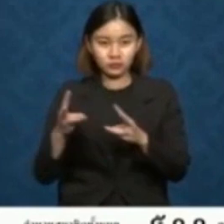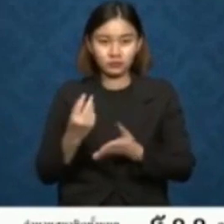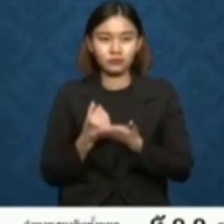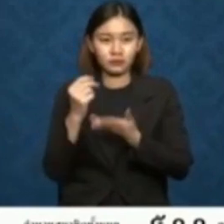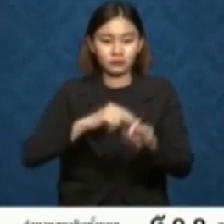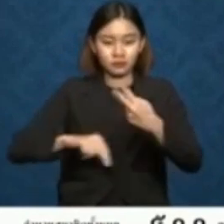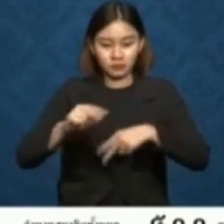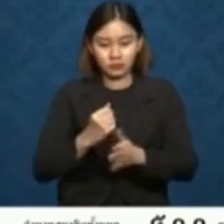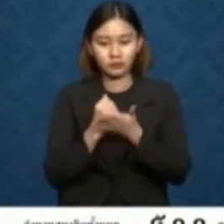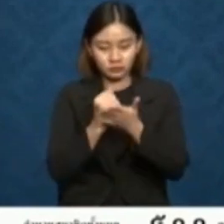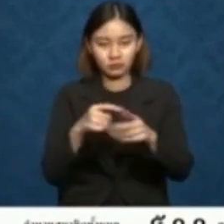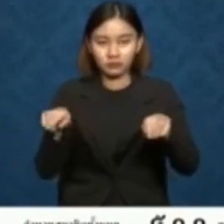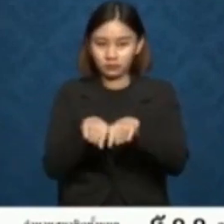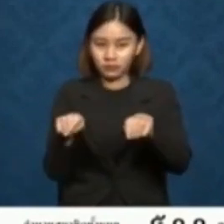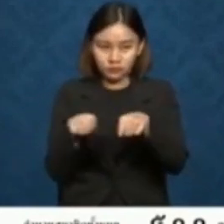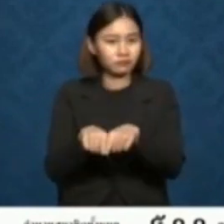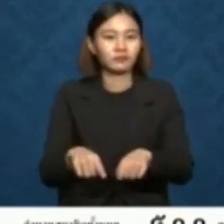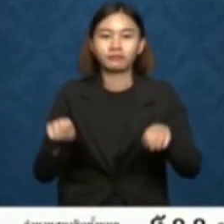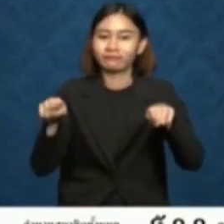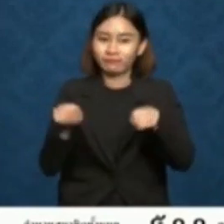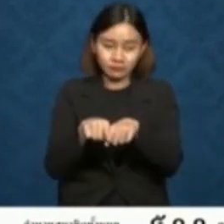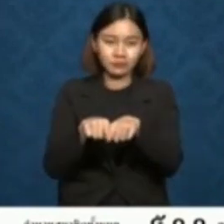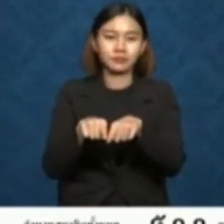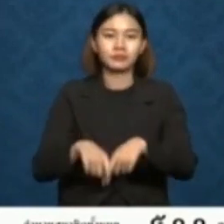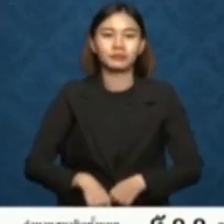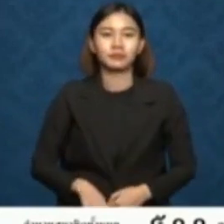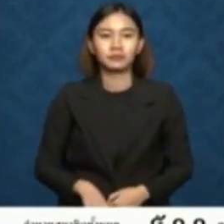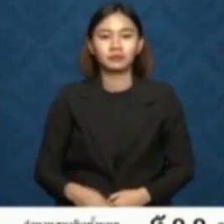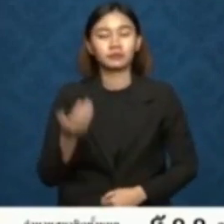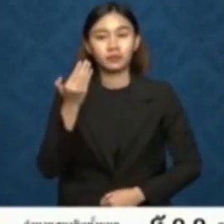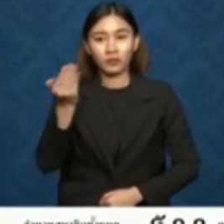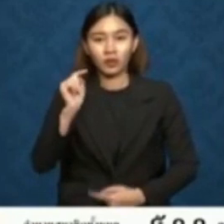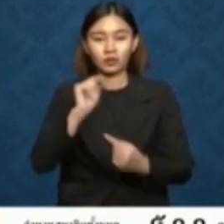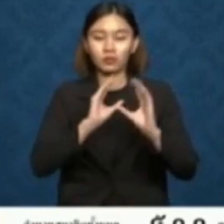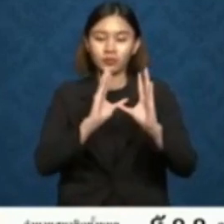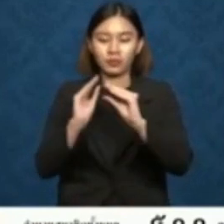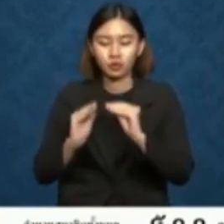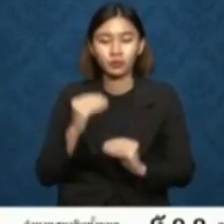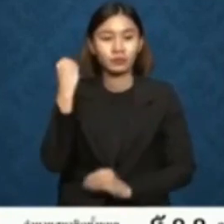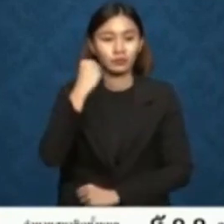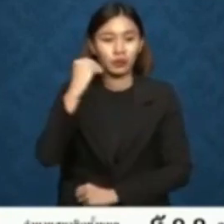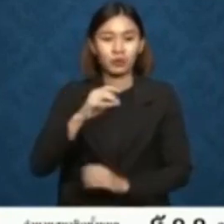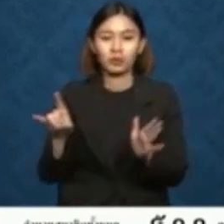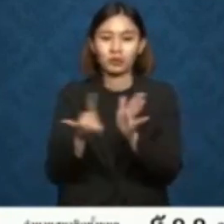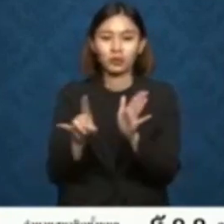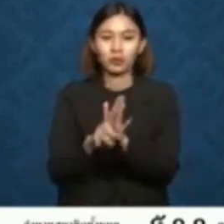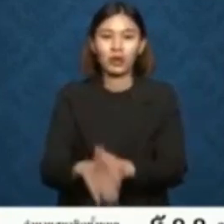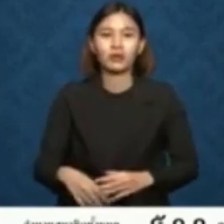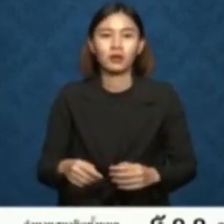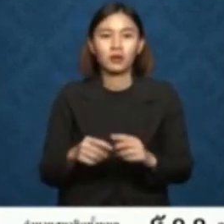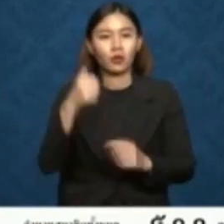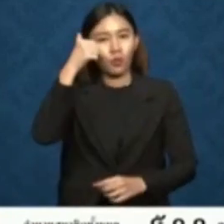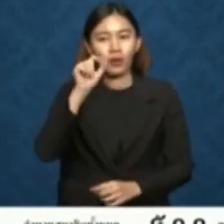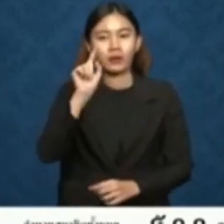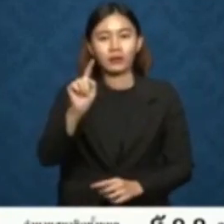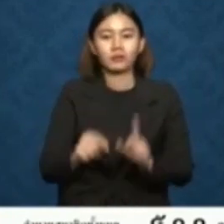ษณะการเยียวยาเป็นเช่นเดียวกันครับเหมือนกันเป๊ะครับโดยมีการเรียกร้องจากการประชุมหลายครั้งสุดท้ายย